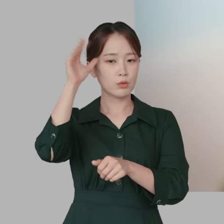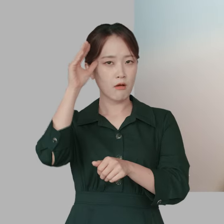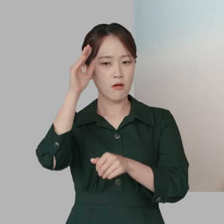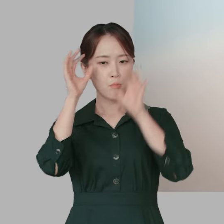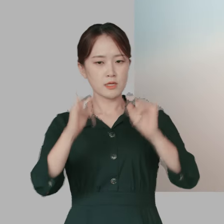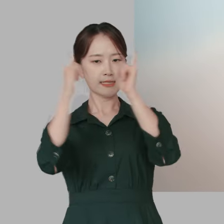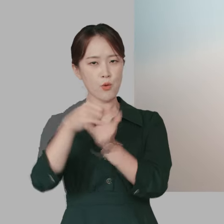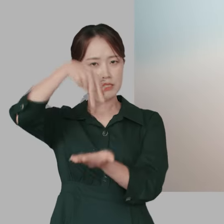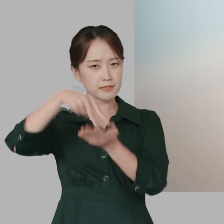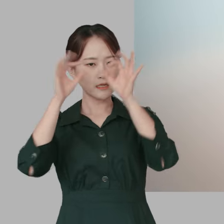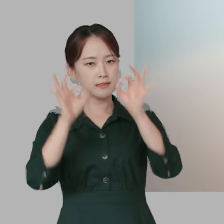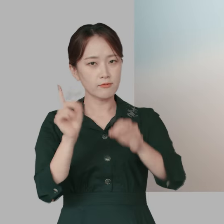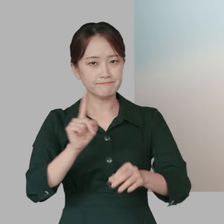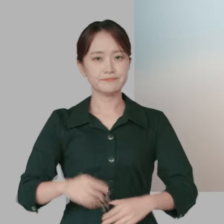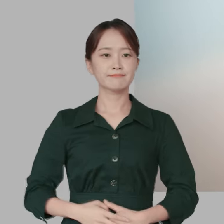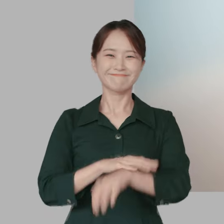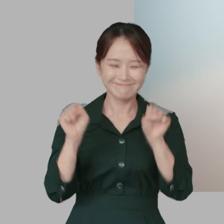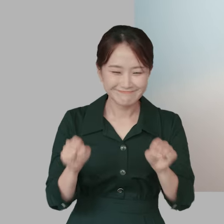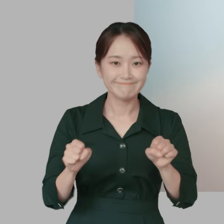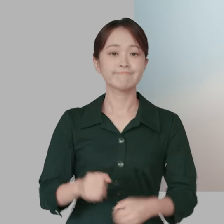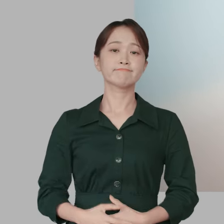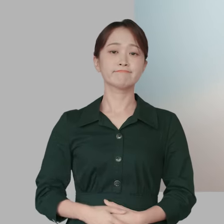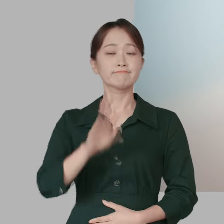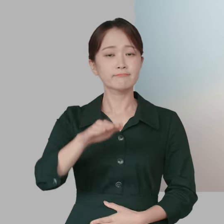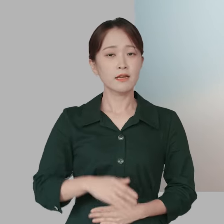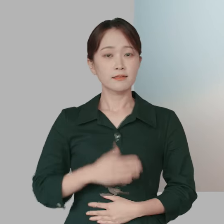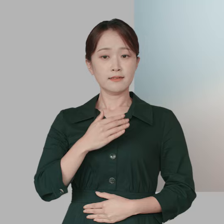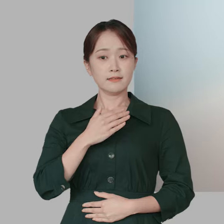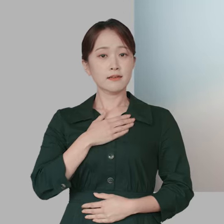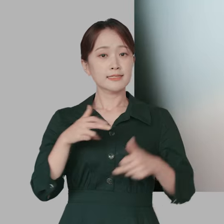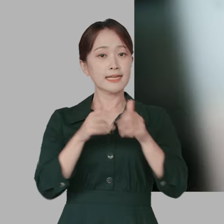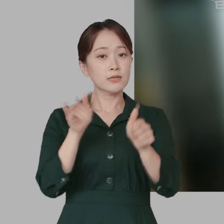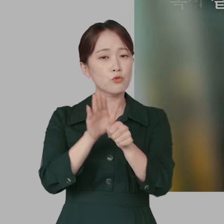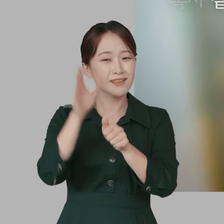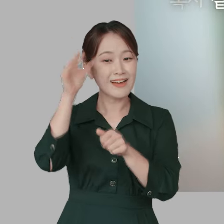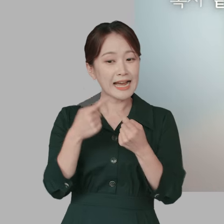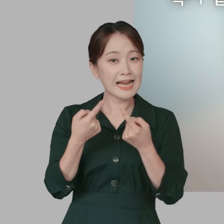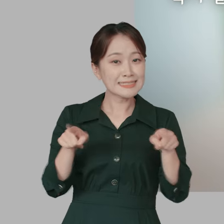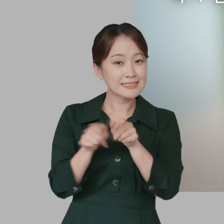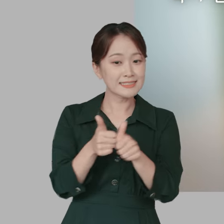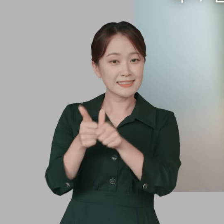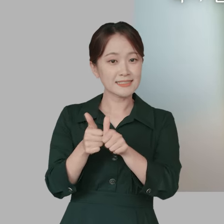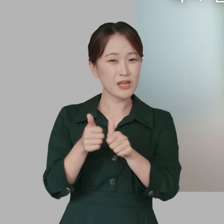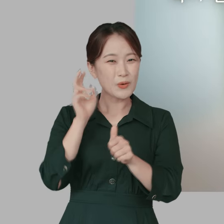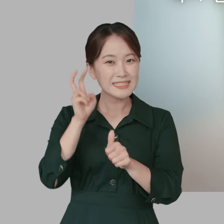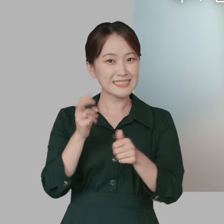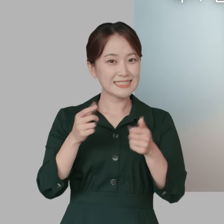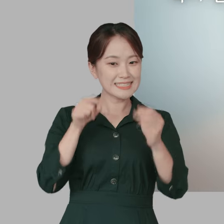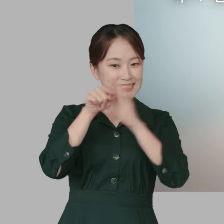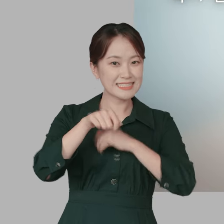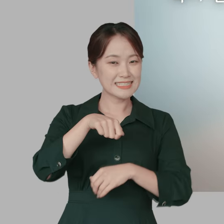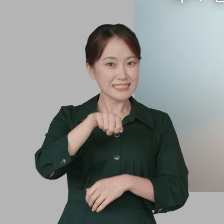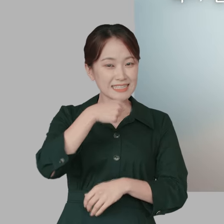사회의 시선은 어떨까요? 안녕하세요. 저기 장애인 도우미견인데 혹시 같이 식사를